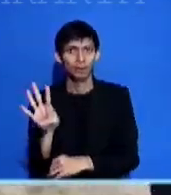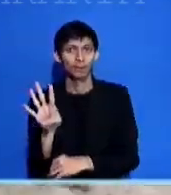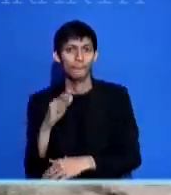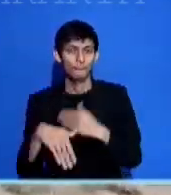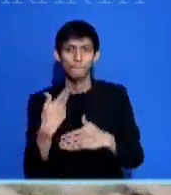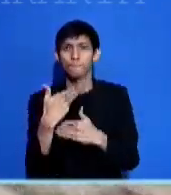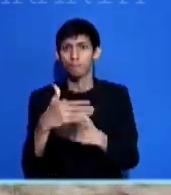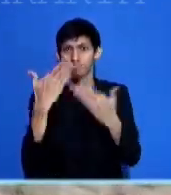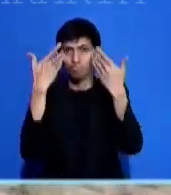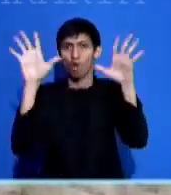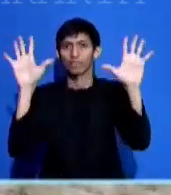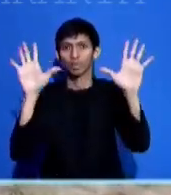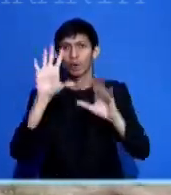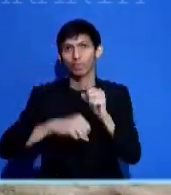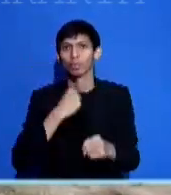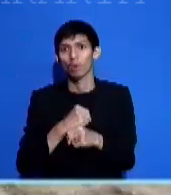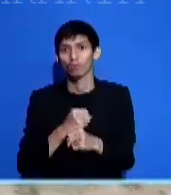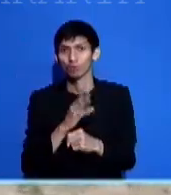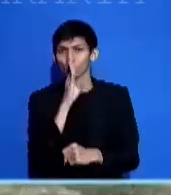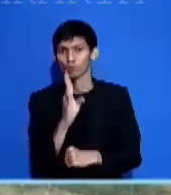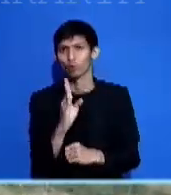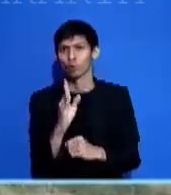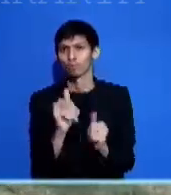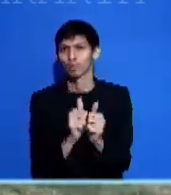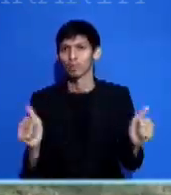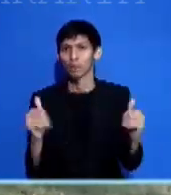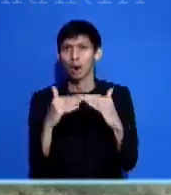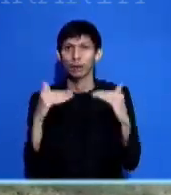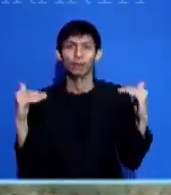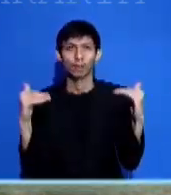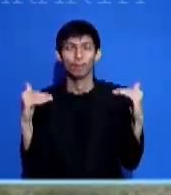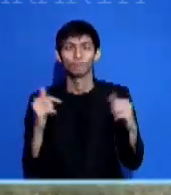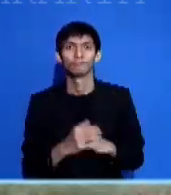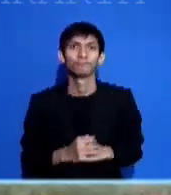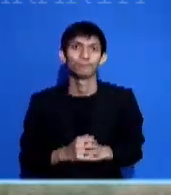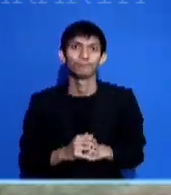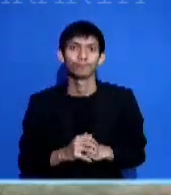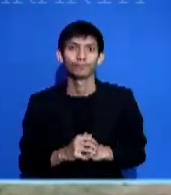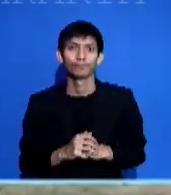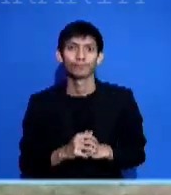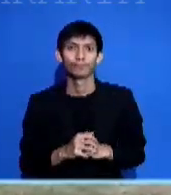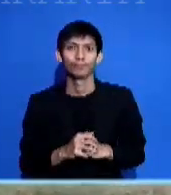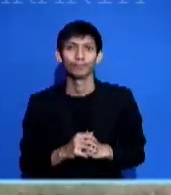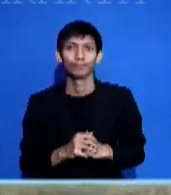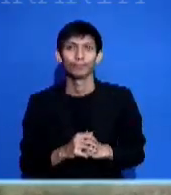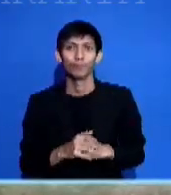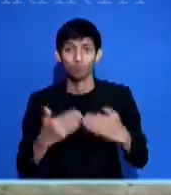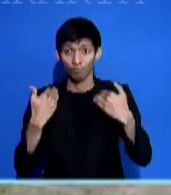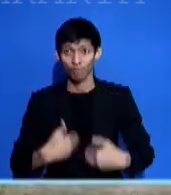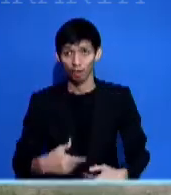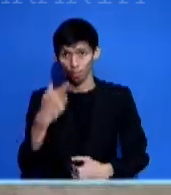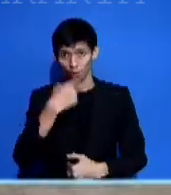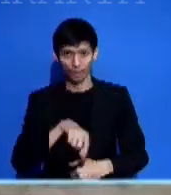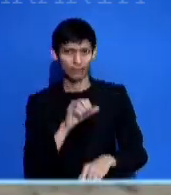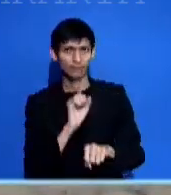demokrasi 5 tahunan itu bisa berjalan dengan jujur, bersih, dan adil. Untuk itu netralitas petugas KPPS